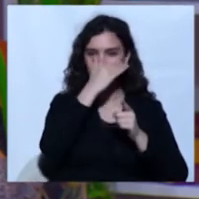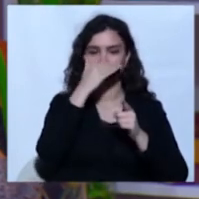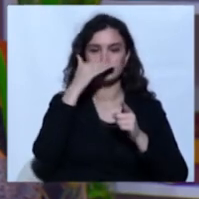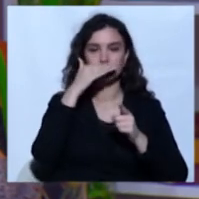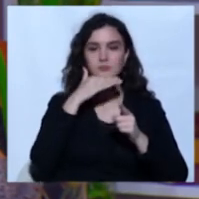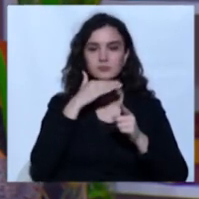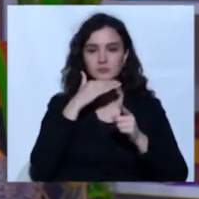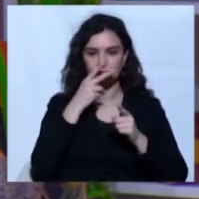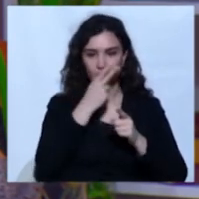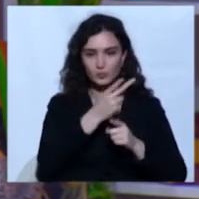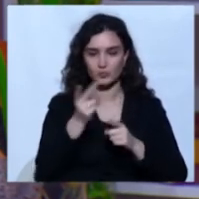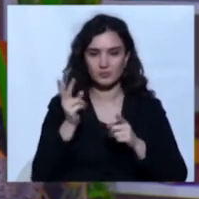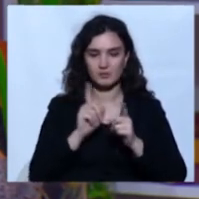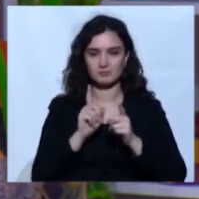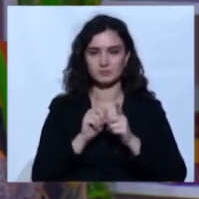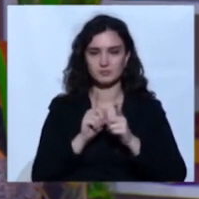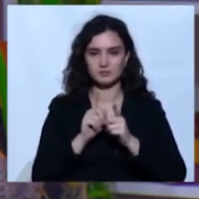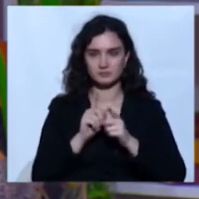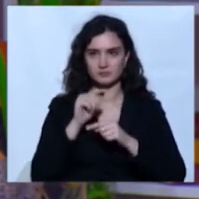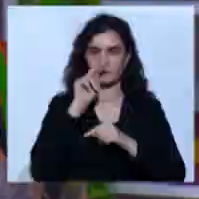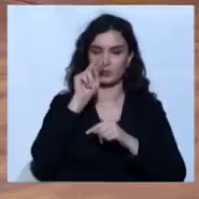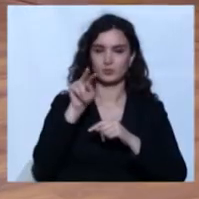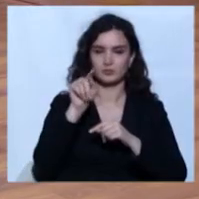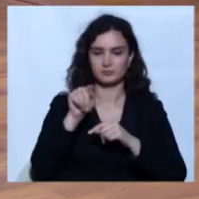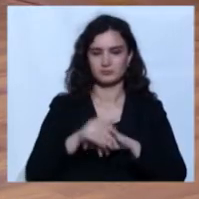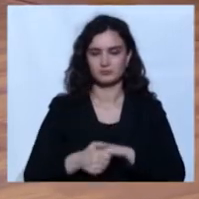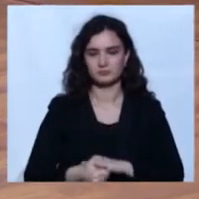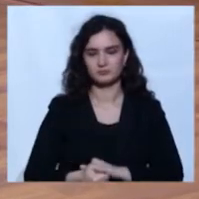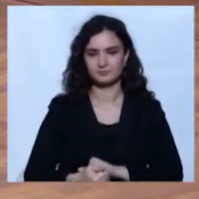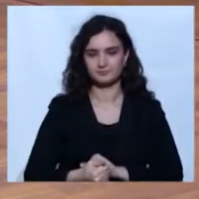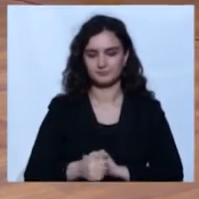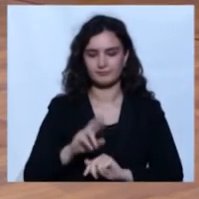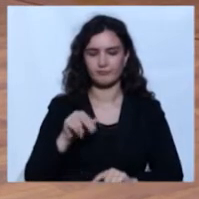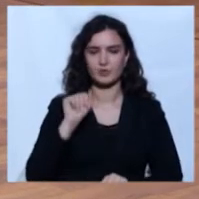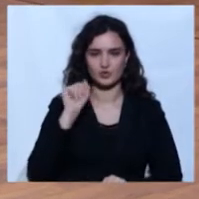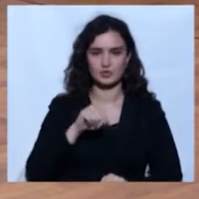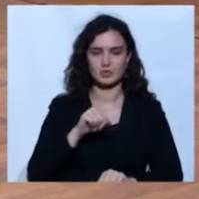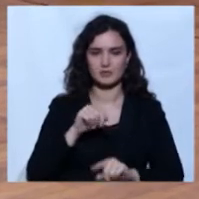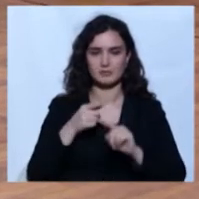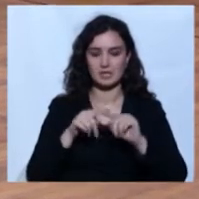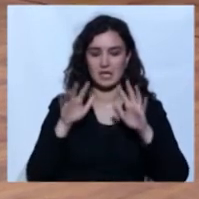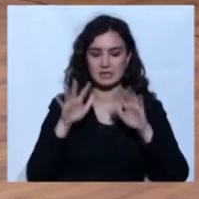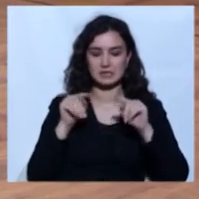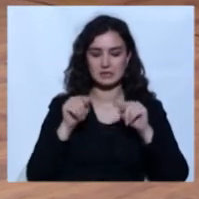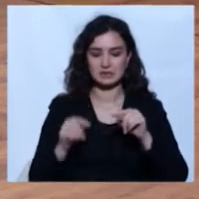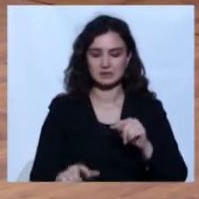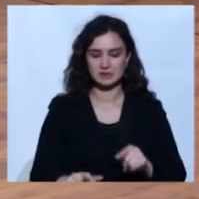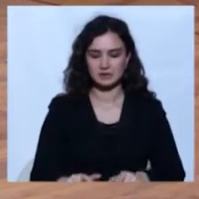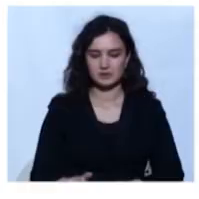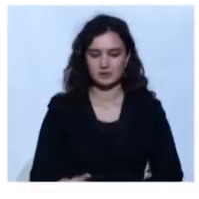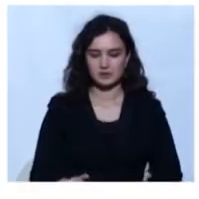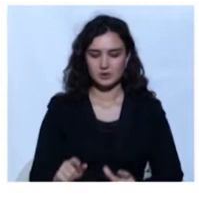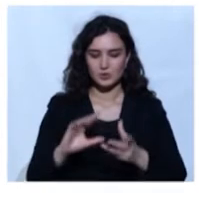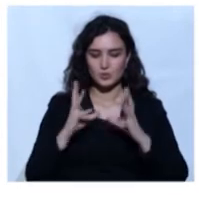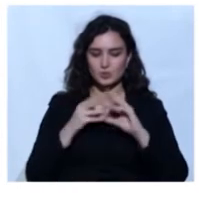უყურებთ ჩვენ ამ კომპოზიციას. და შეიძლება თავშეყრის წერტილი სულაც არ იყოს